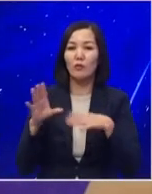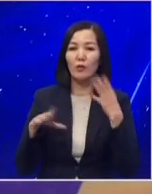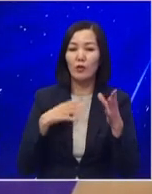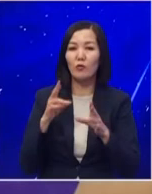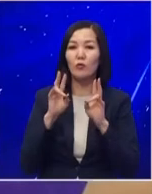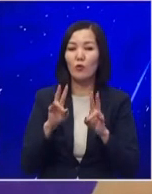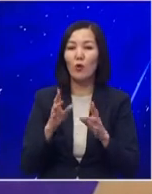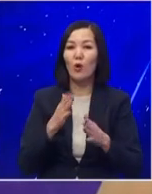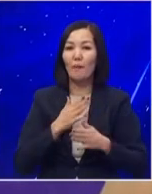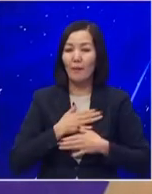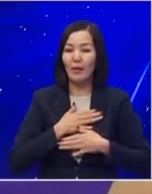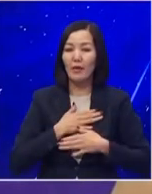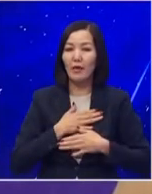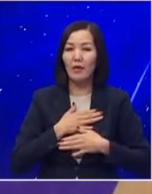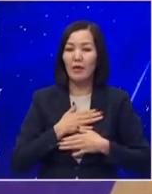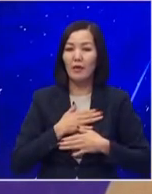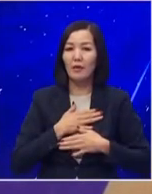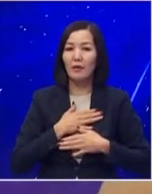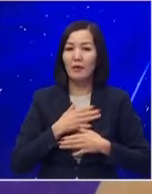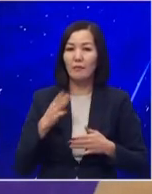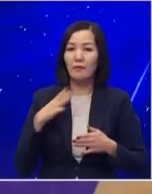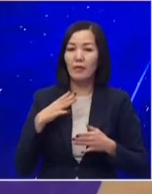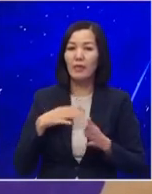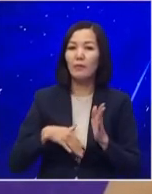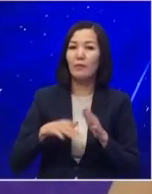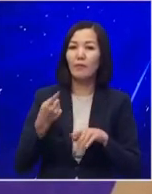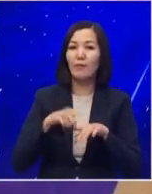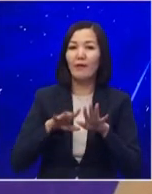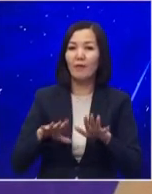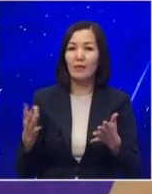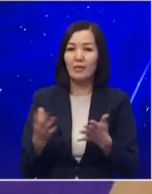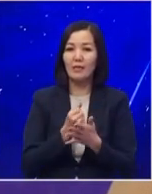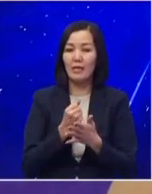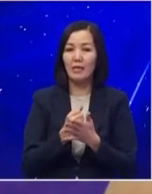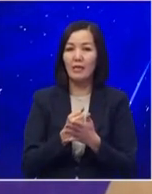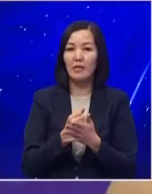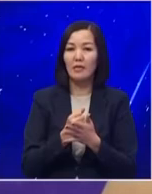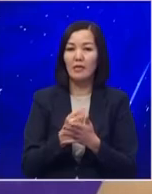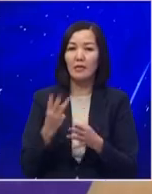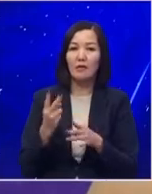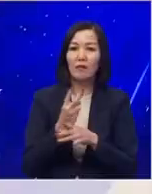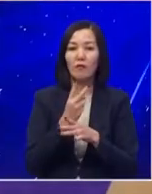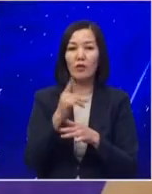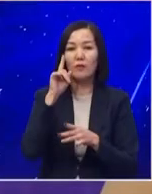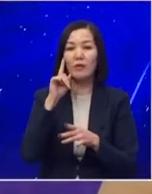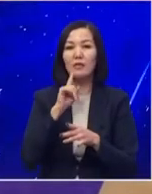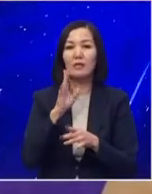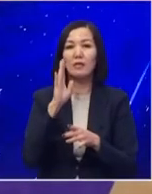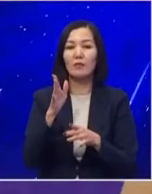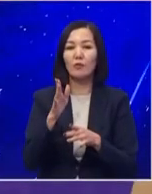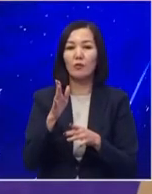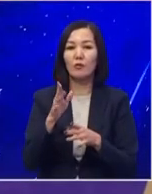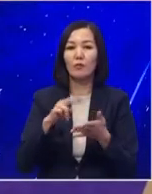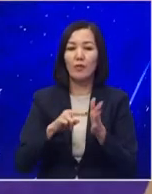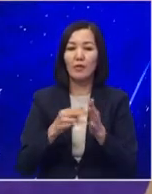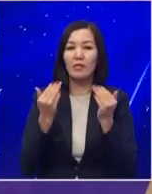на что несмотря на любые препятствия мы заняли свое первое место стали двукратного чемпиона казахстана на будущее есть планы